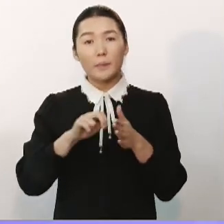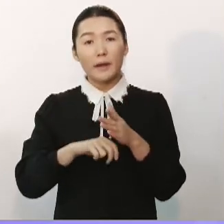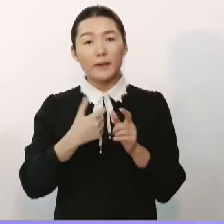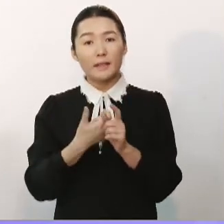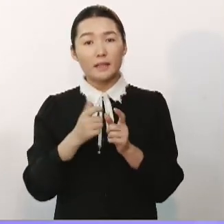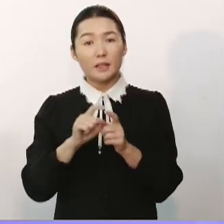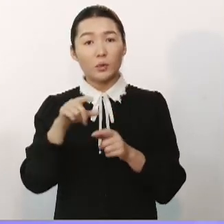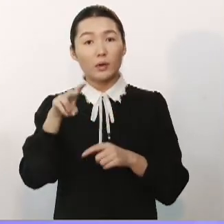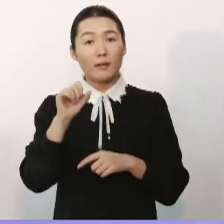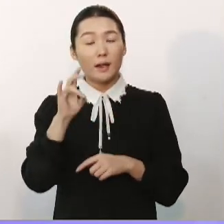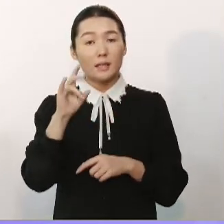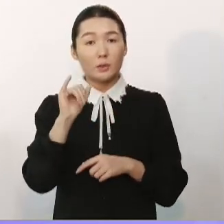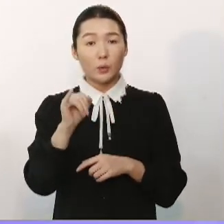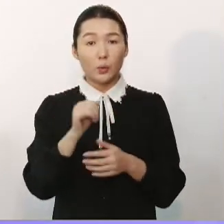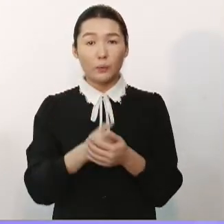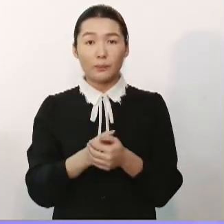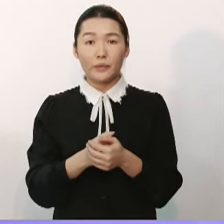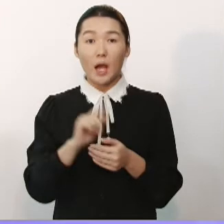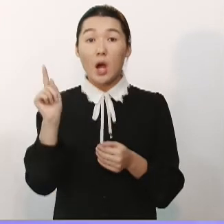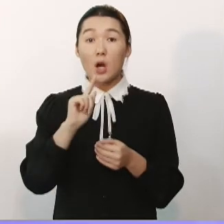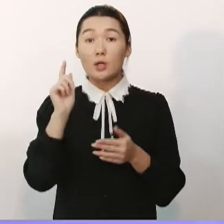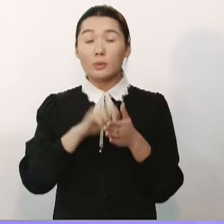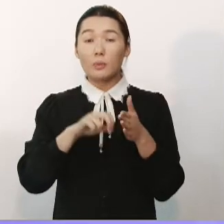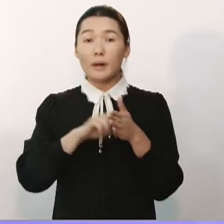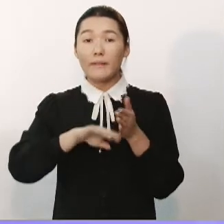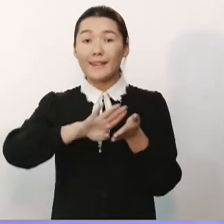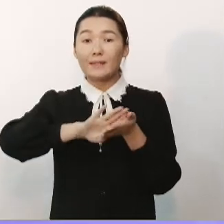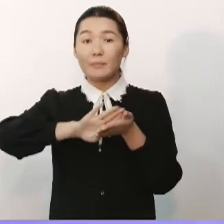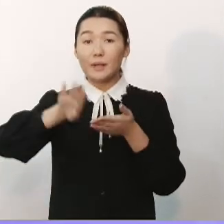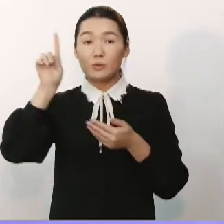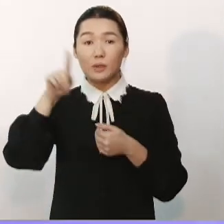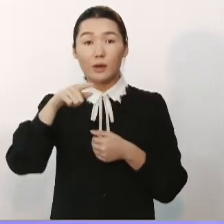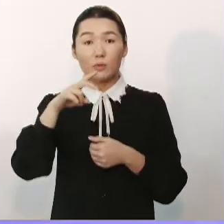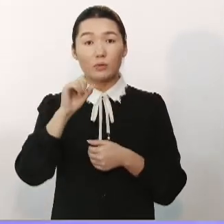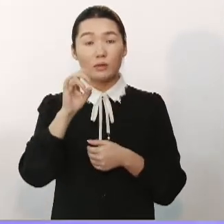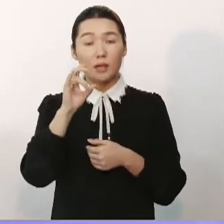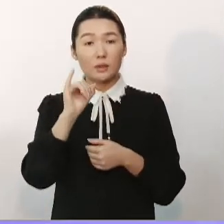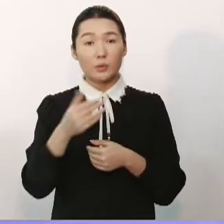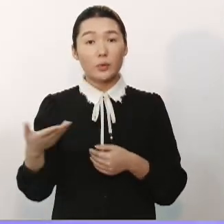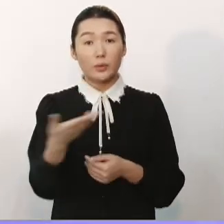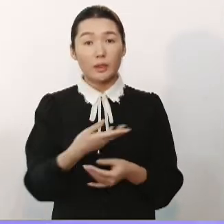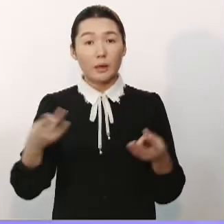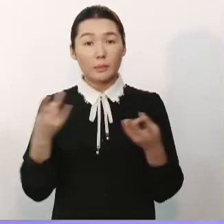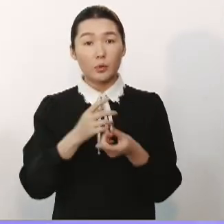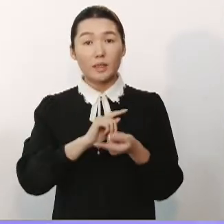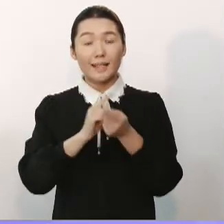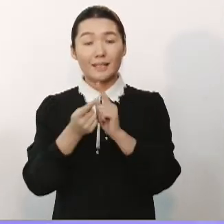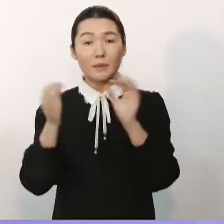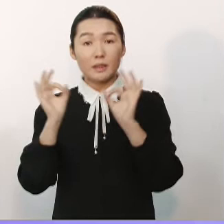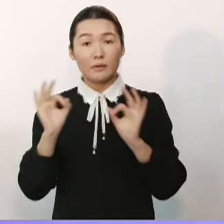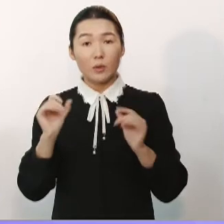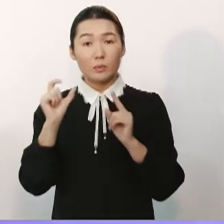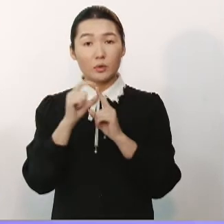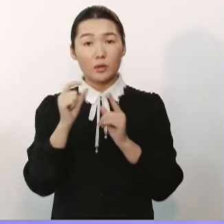гласную. А для того, чтобы проверить безударную гласную, нам нужно изменить форму